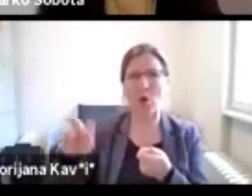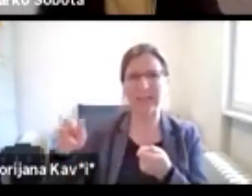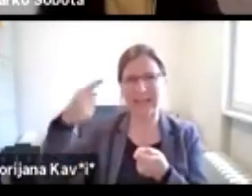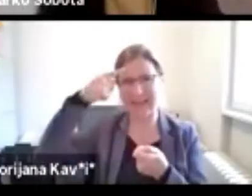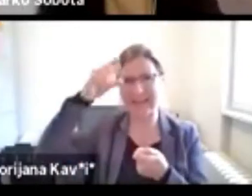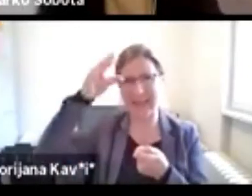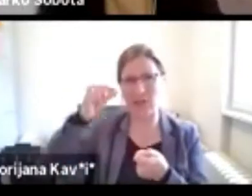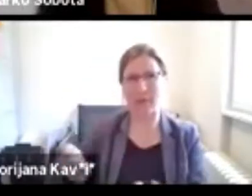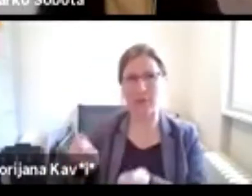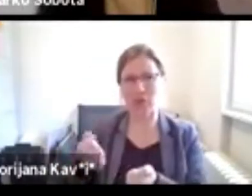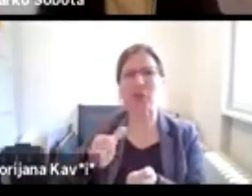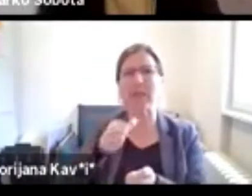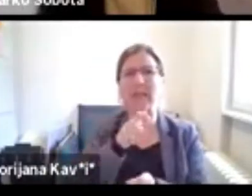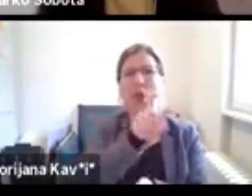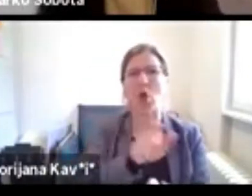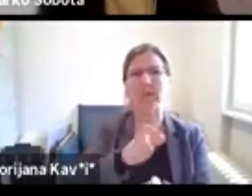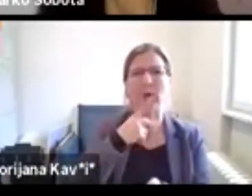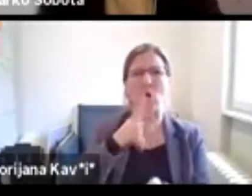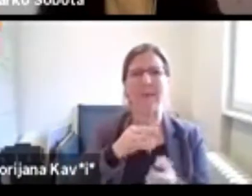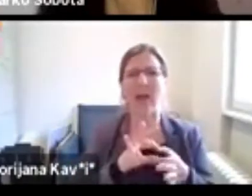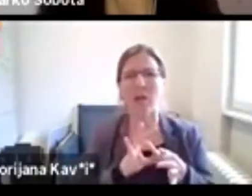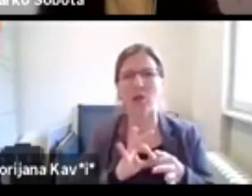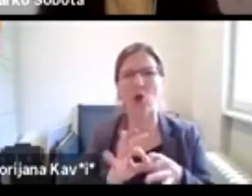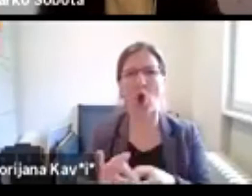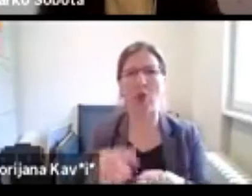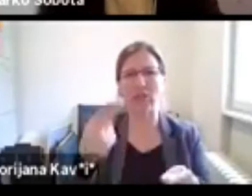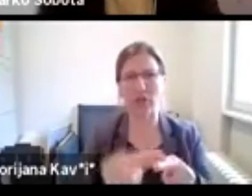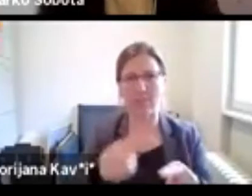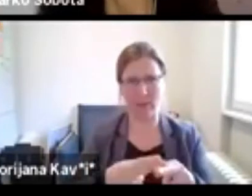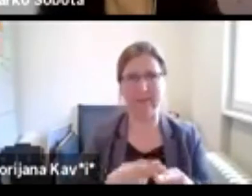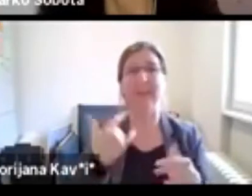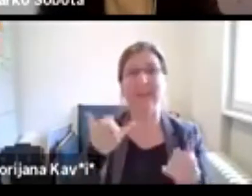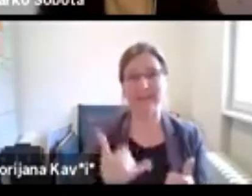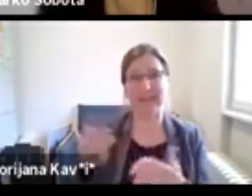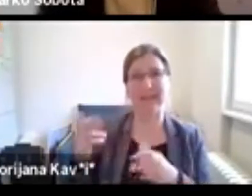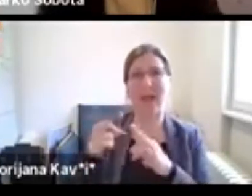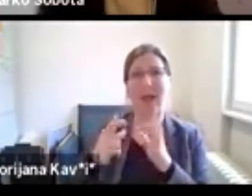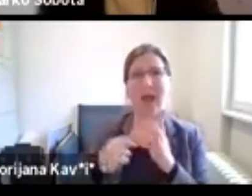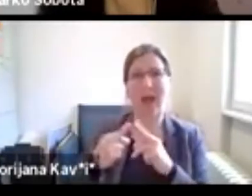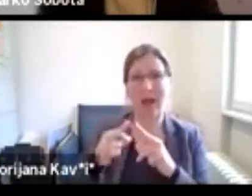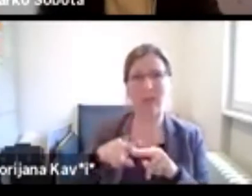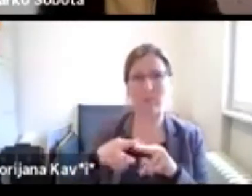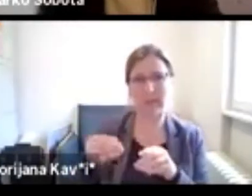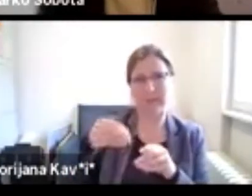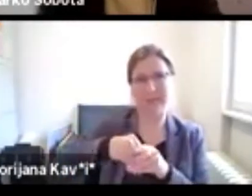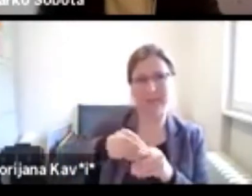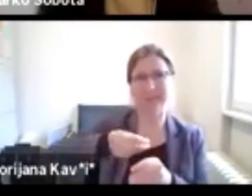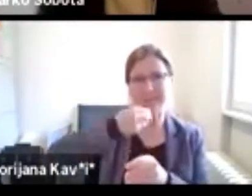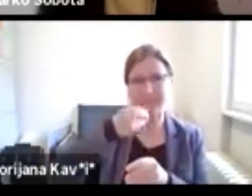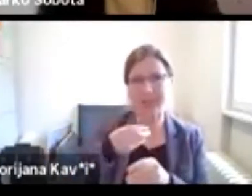bolestima. Ana će govoriti o osobama s kroničnim bolestima, a da ih nabrajamo, trebalo bi nam